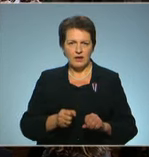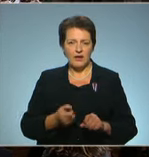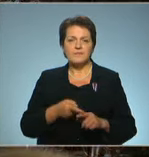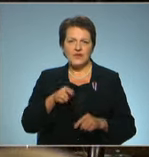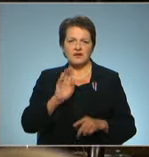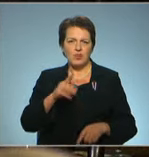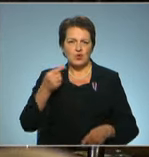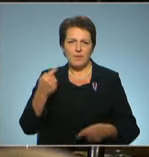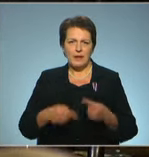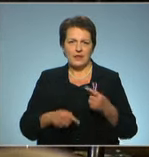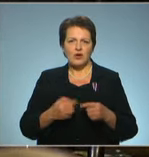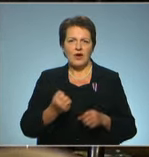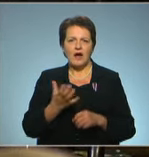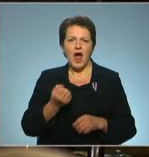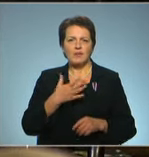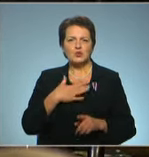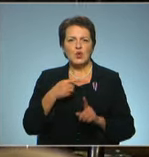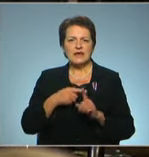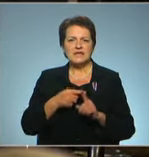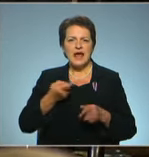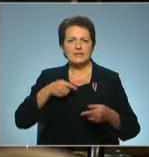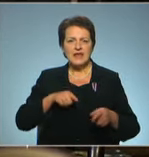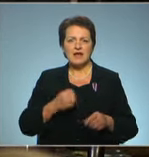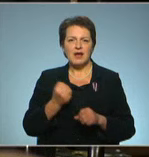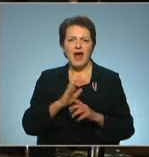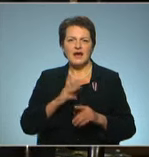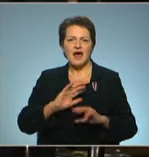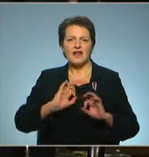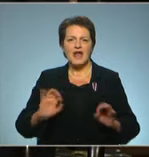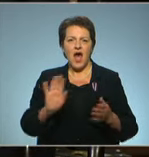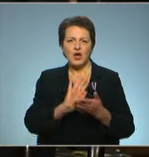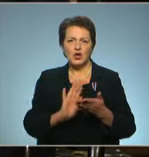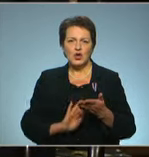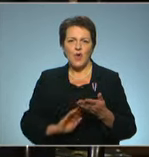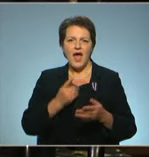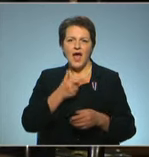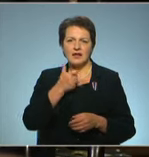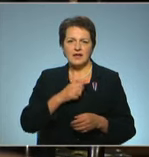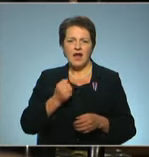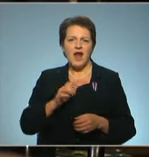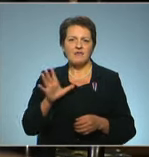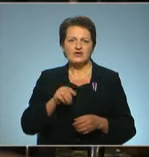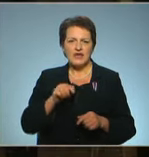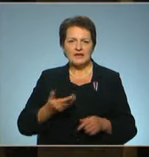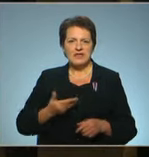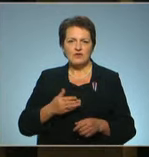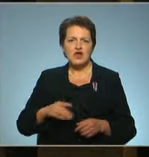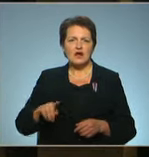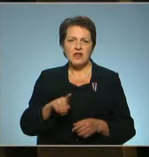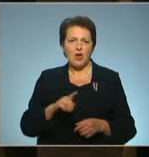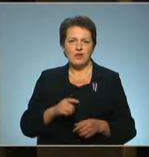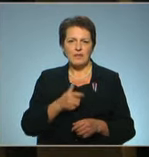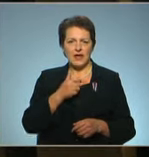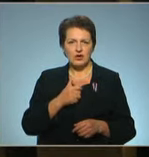būtu pretrunā gan ar mūsu kristīgajām saknēm, gan ar dainu ētiku, gan ar visu šeit dzīvojušo tautību ētosu. Tas būtu